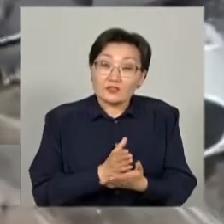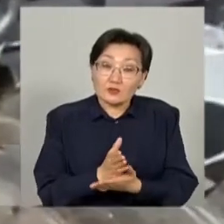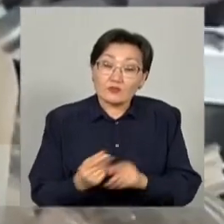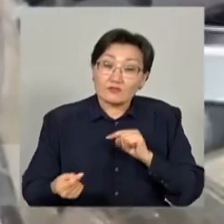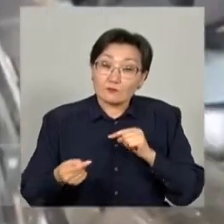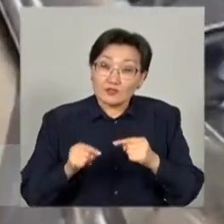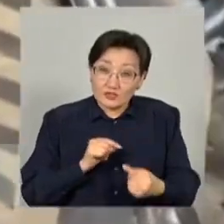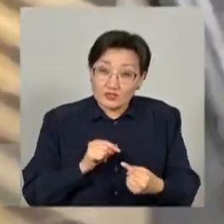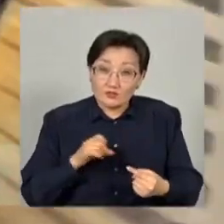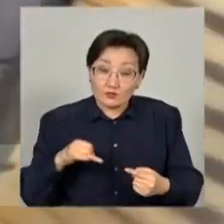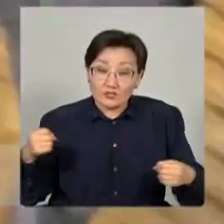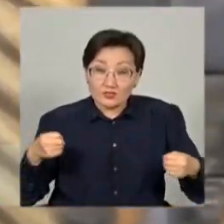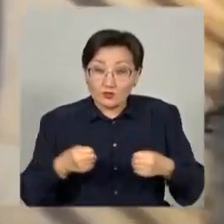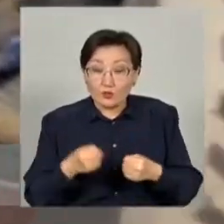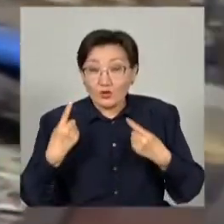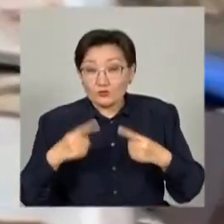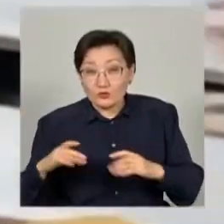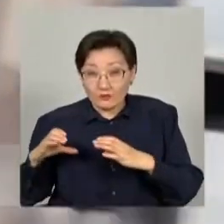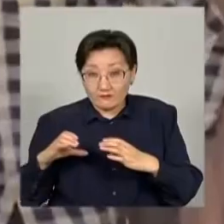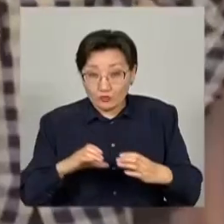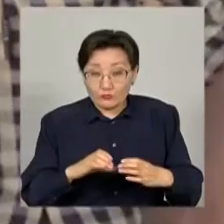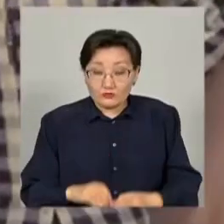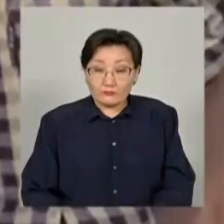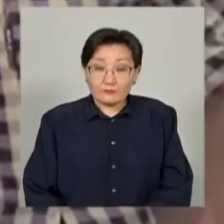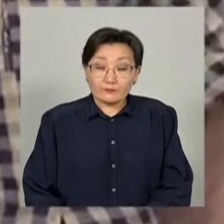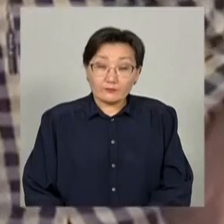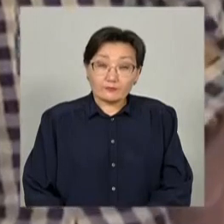полосу встречного движения и столкнулся с другим автобусом.